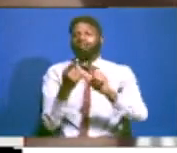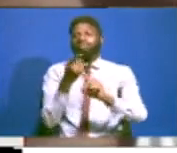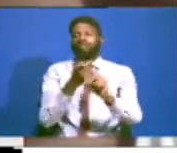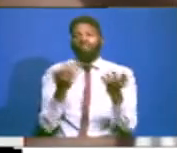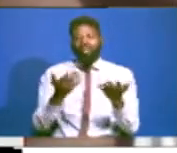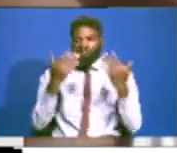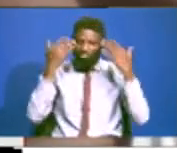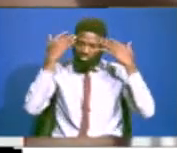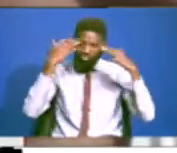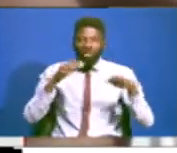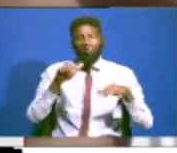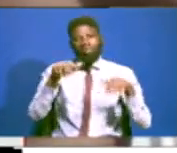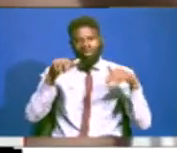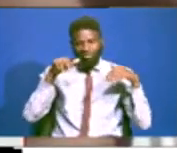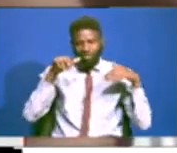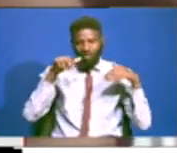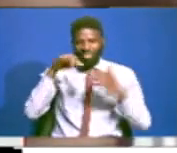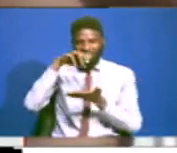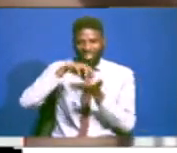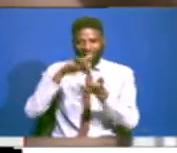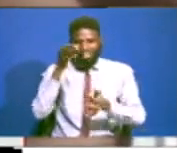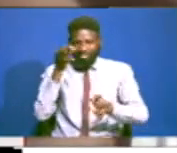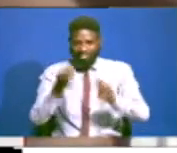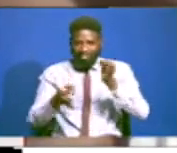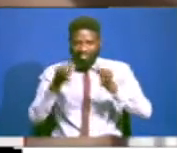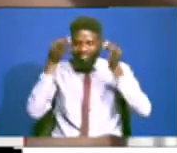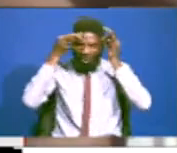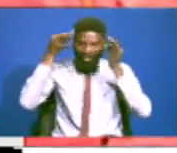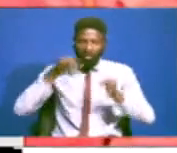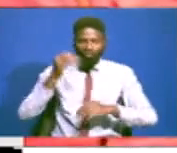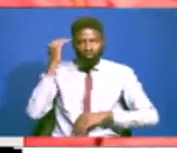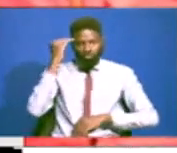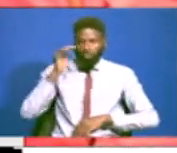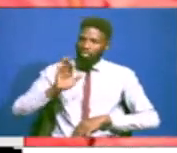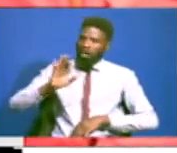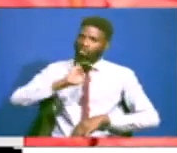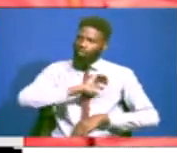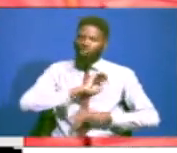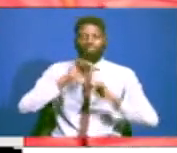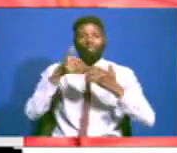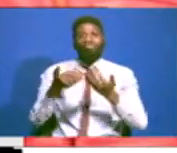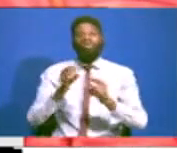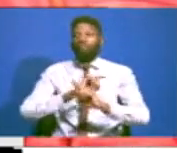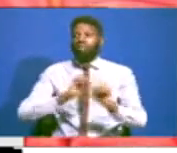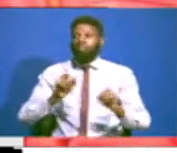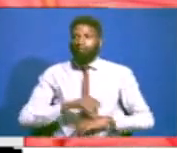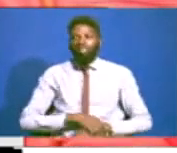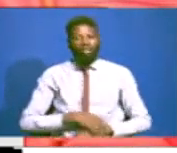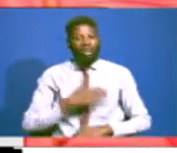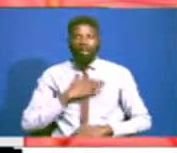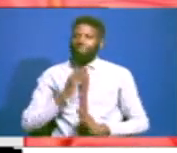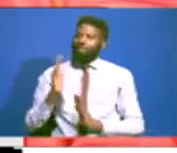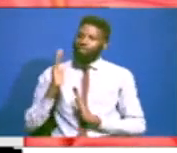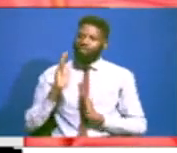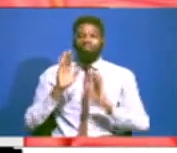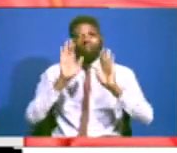kesi ishe, uamuzi utoke, ndio tujue kama mahali hapa mahali ni pake ama sio pake. Jamani, tuangalie usalama wetu. Kwa sababu kama mimi tayari ni